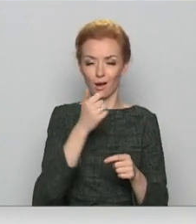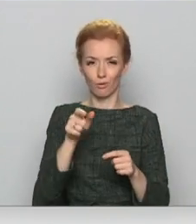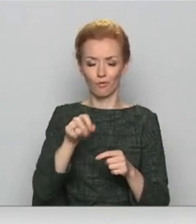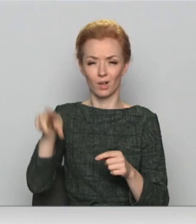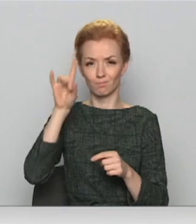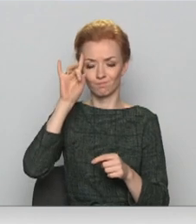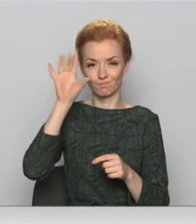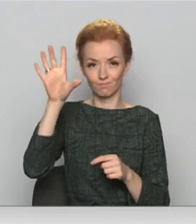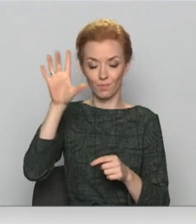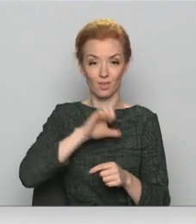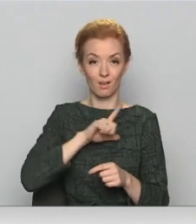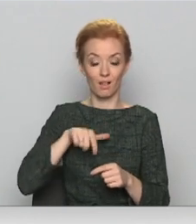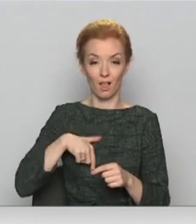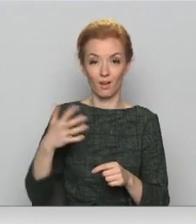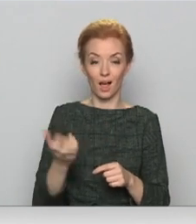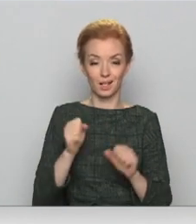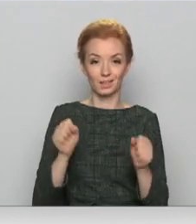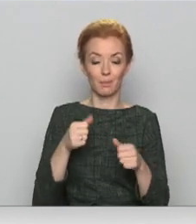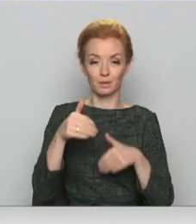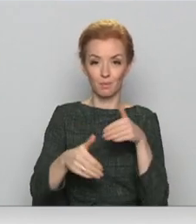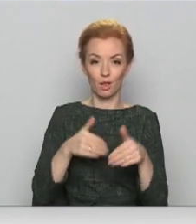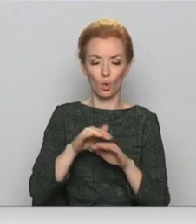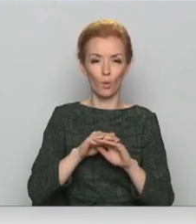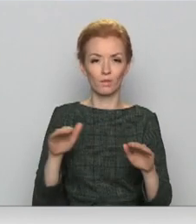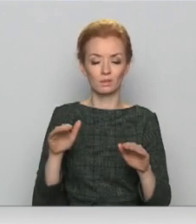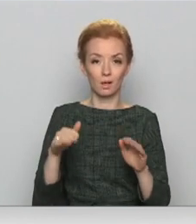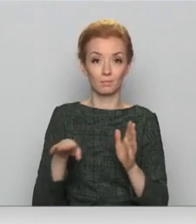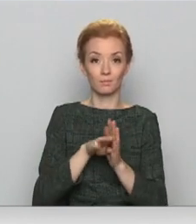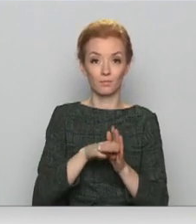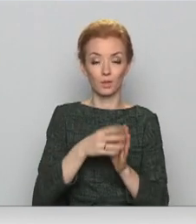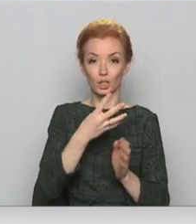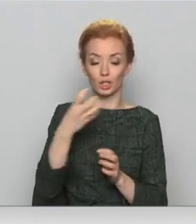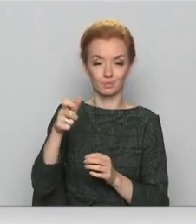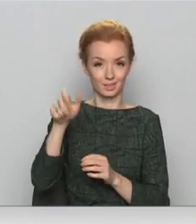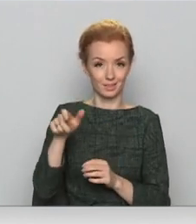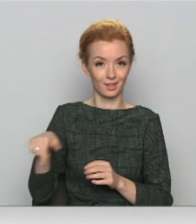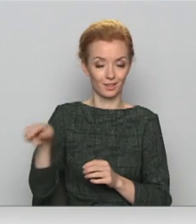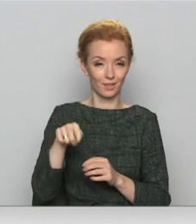iecienītāka. Latvijā ar ziemas peldēm oficiāli nodarbojas vairāk nekā 400 cilvēku.